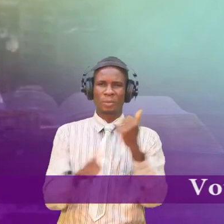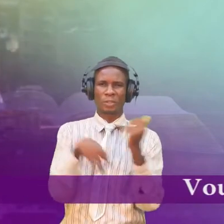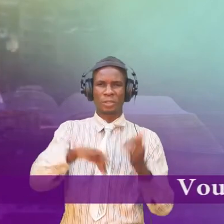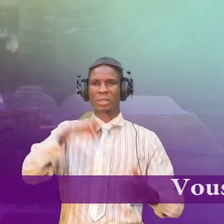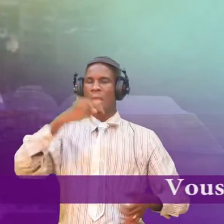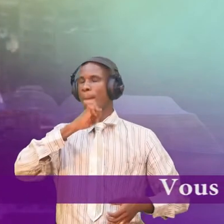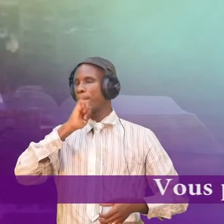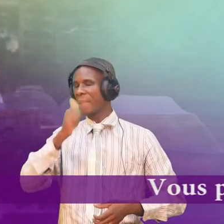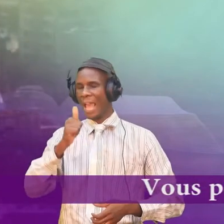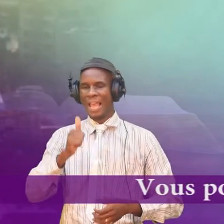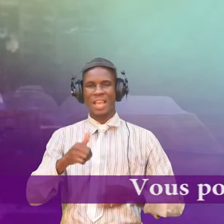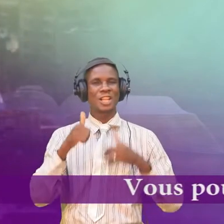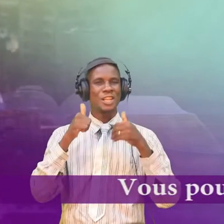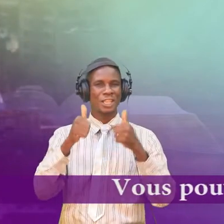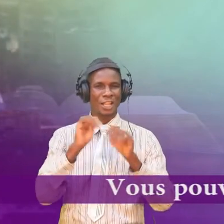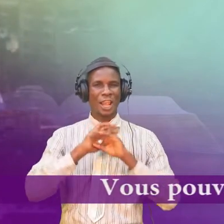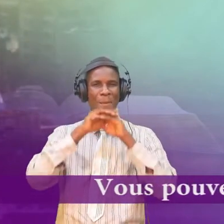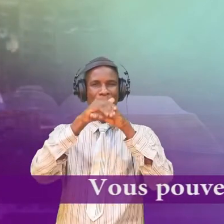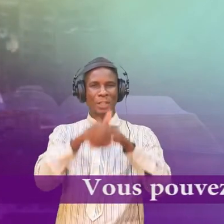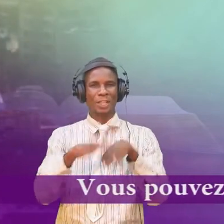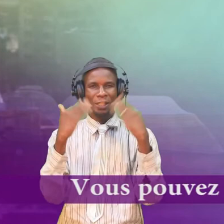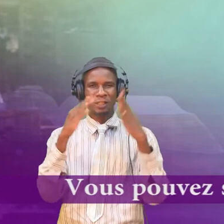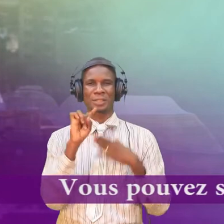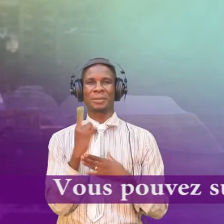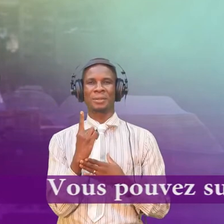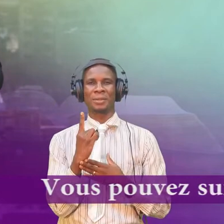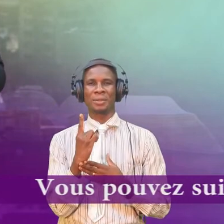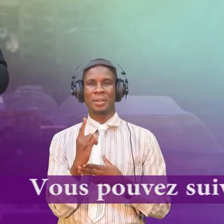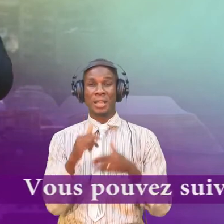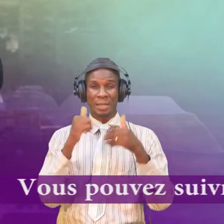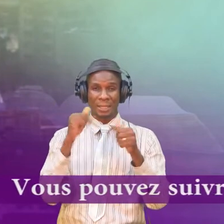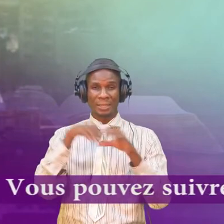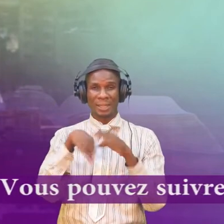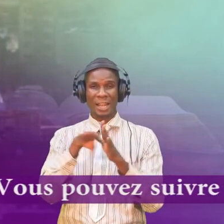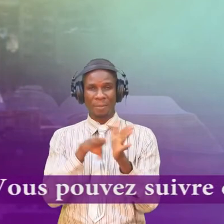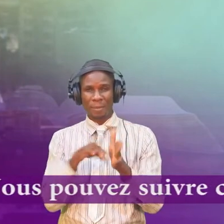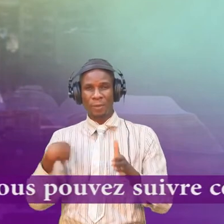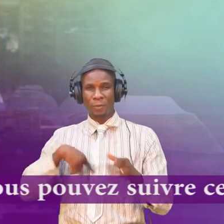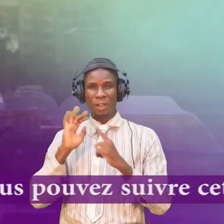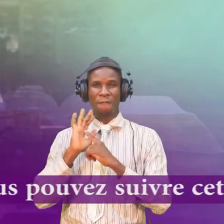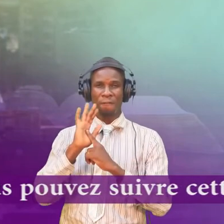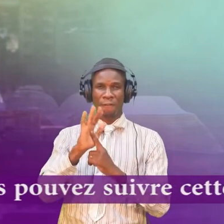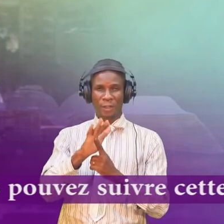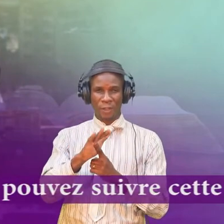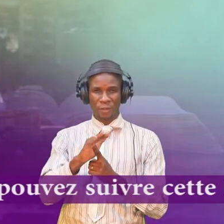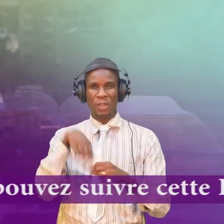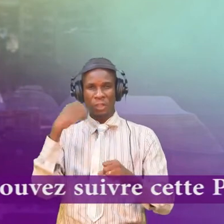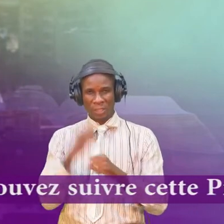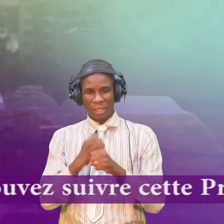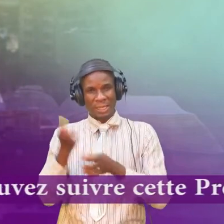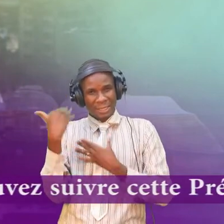Hatuna maamuzi ya kusema huyu ndiye ataokoka na yule hawezi kuokoka. Mungu pekee anatoa wokovu.